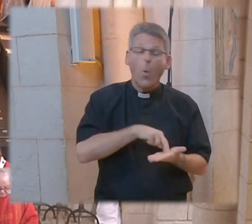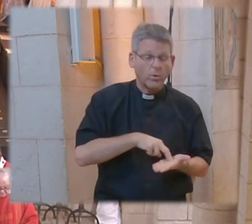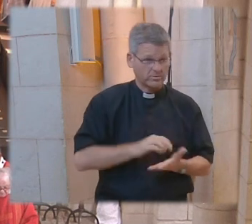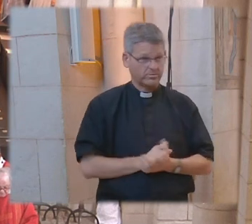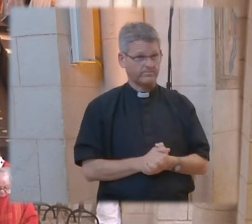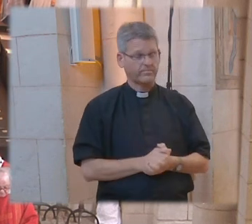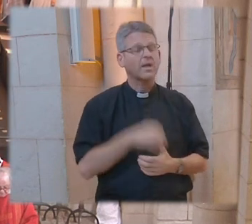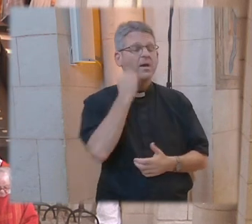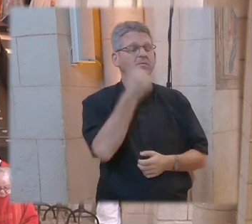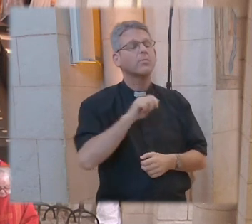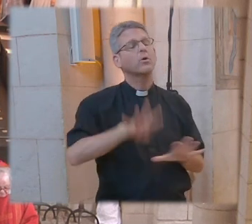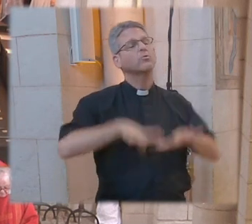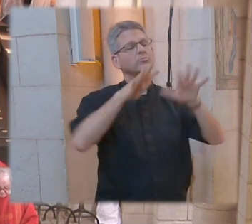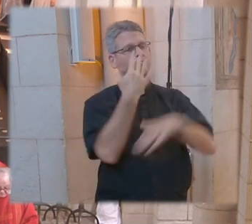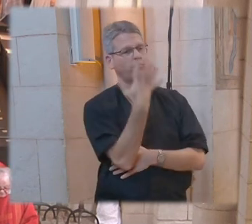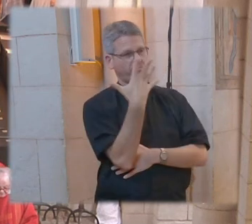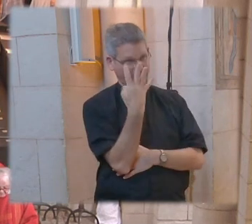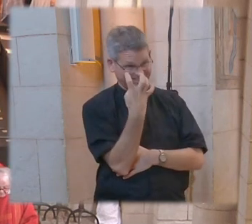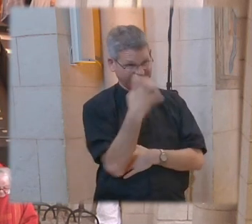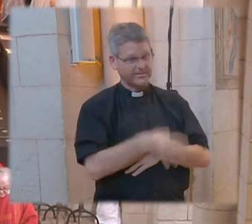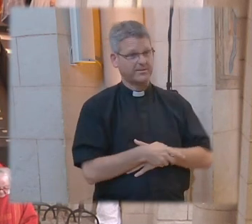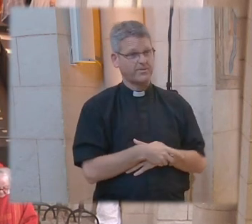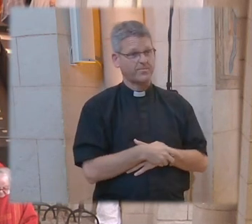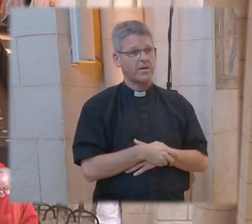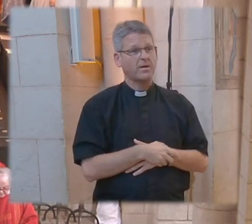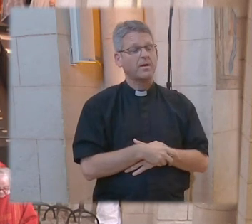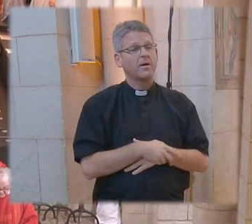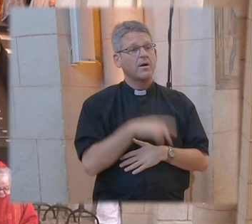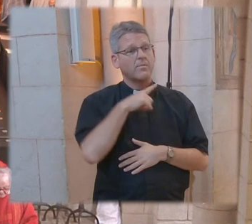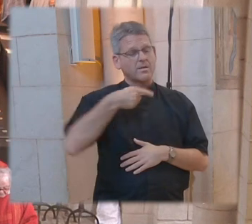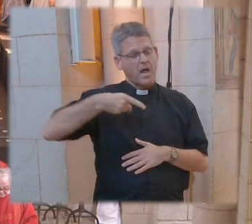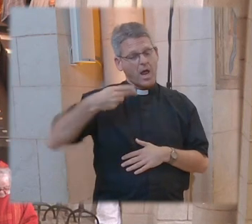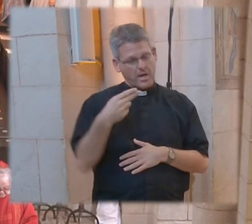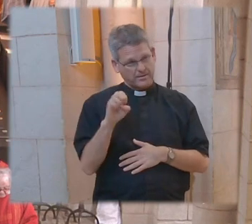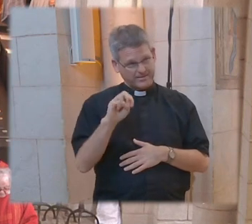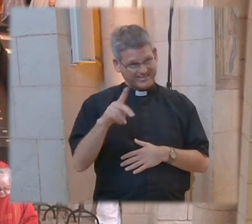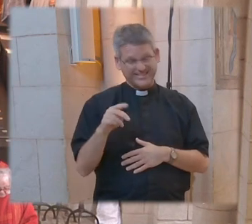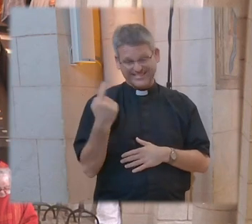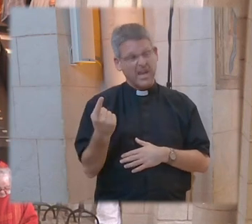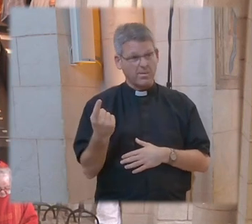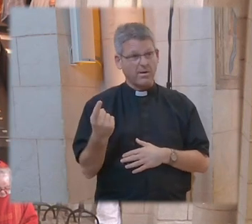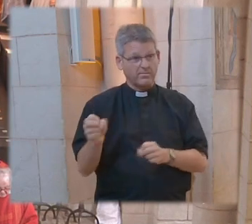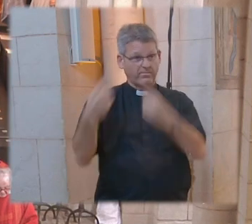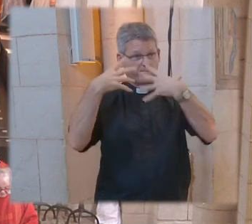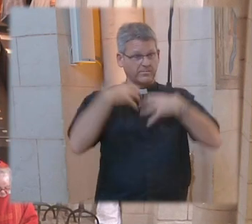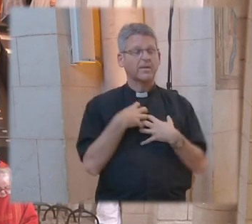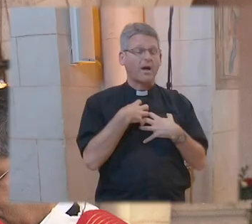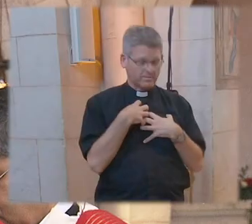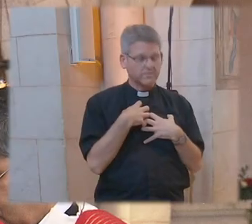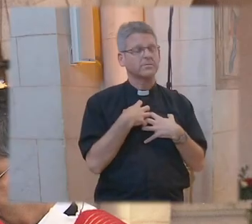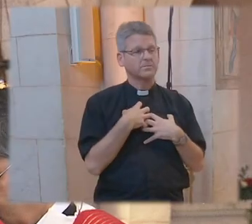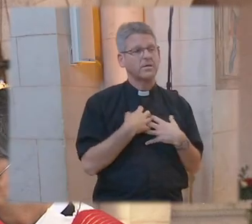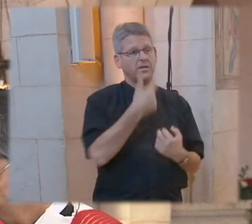Februar 1945 steckte Pater Henkes sich nun auch an und starb bereits am